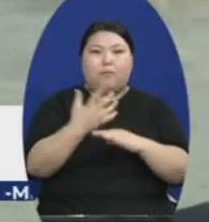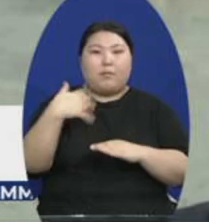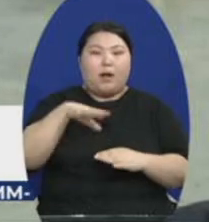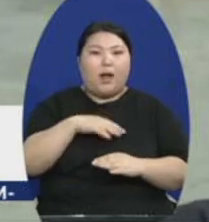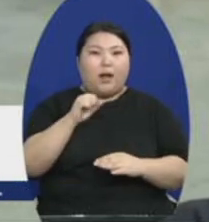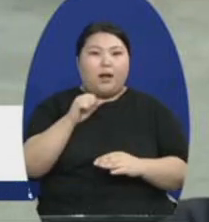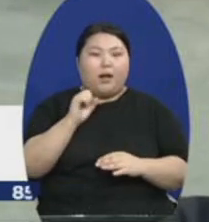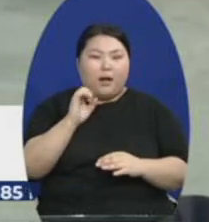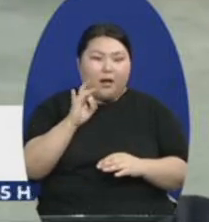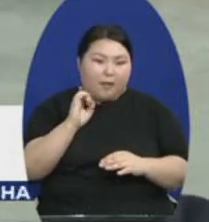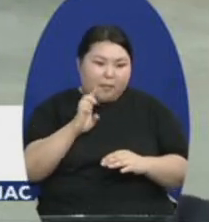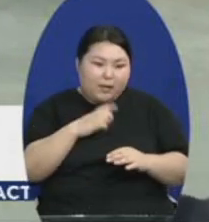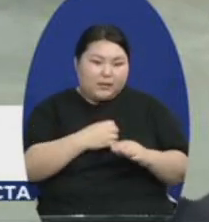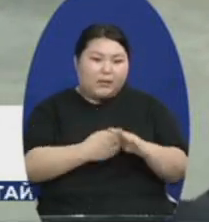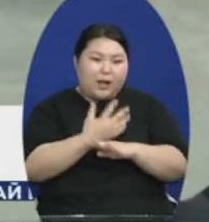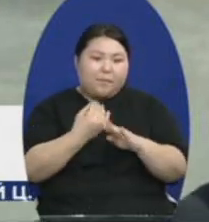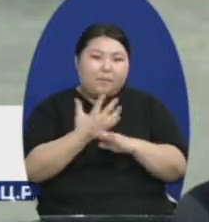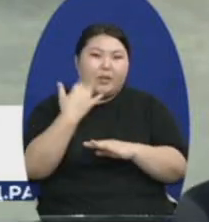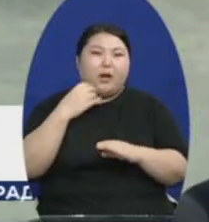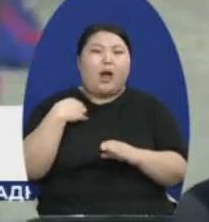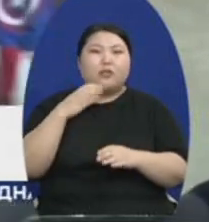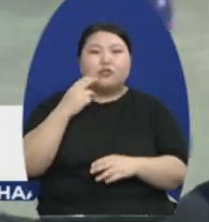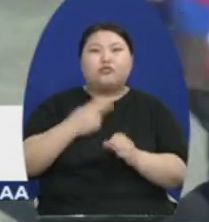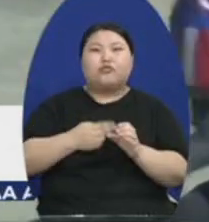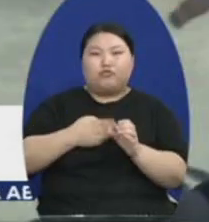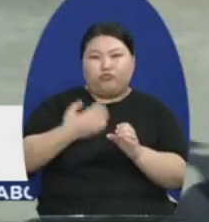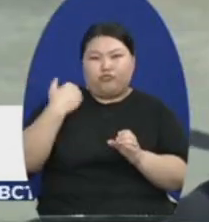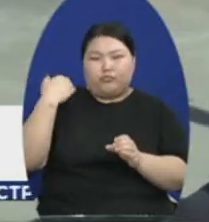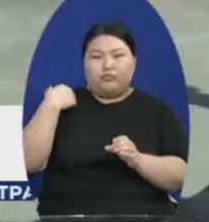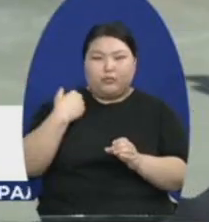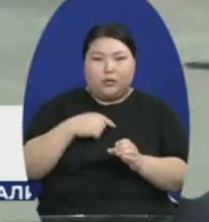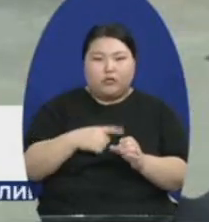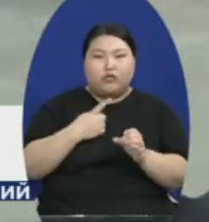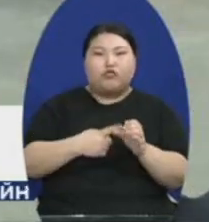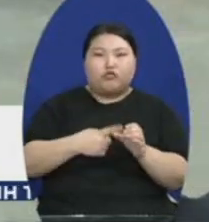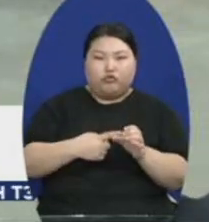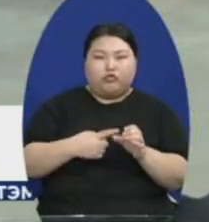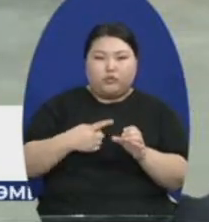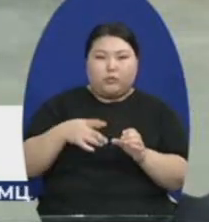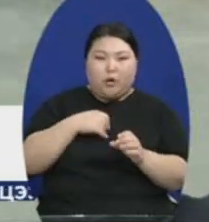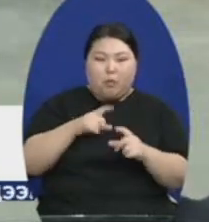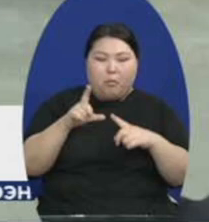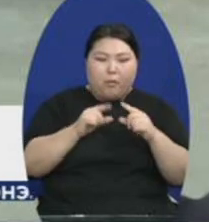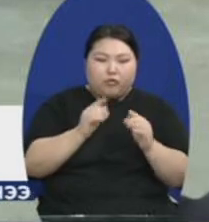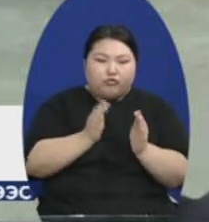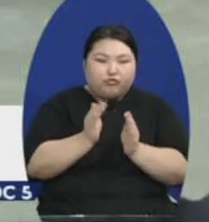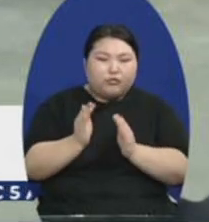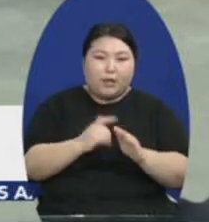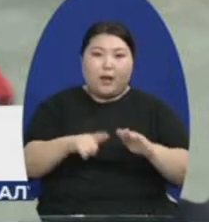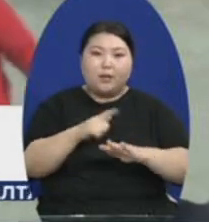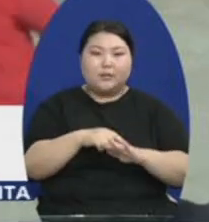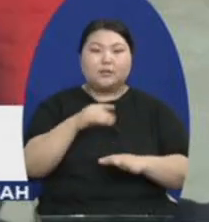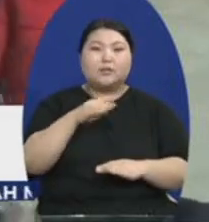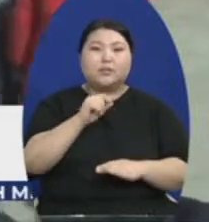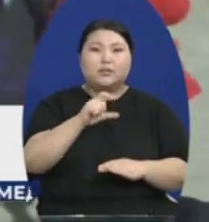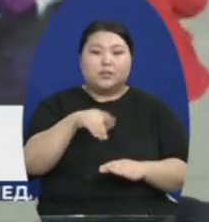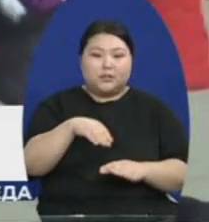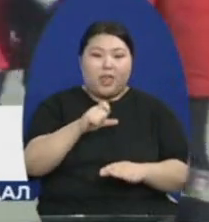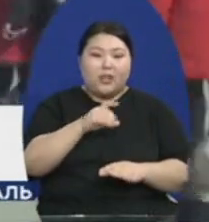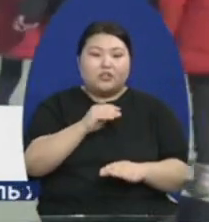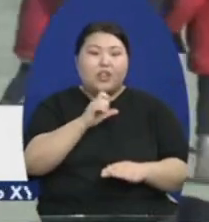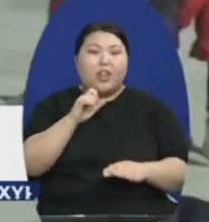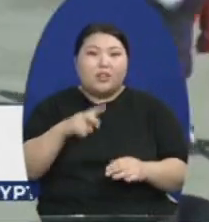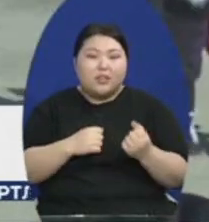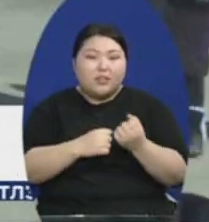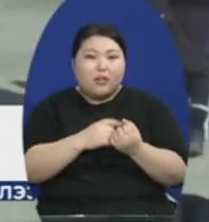ирсэн. Одоо социализм юм. Тэгээд одоо бас засах хэмжээний газар бас тэжээлийн өндөр ашигтай юм гэж